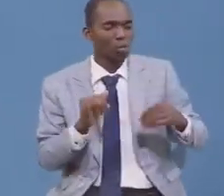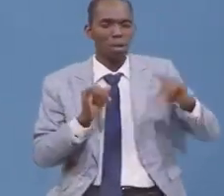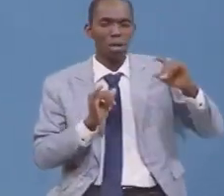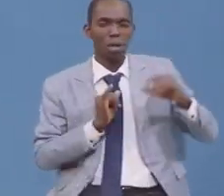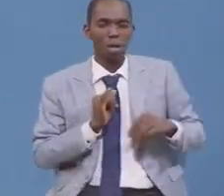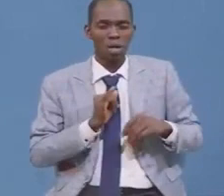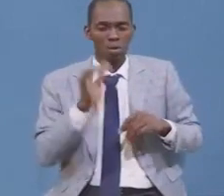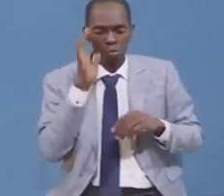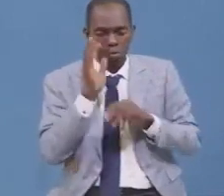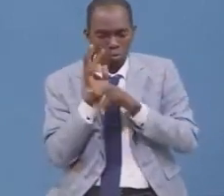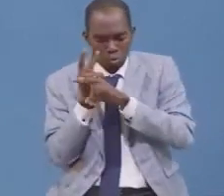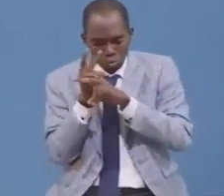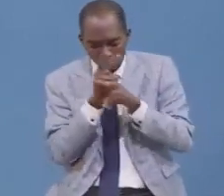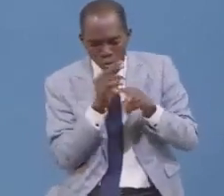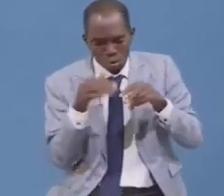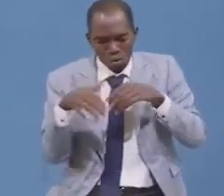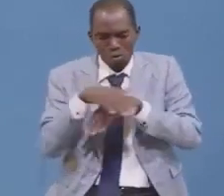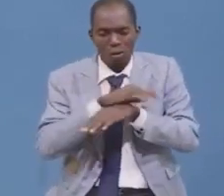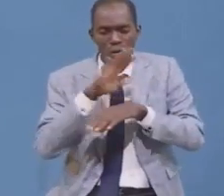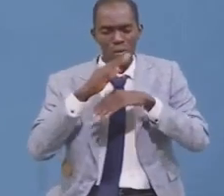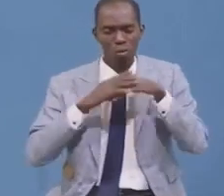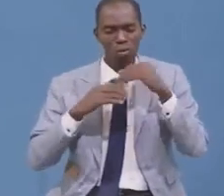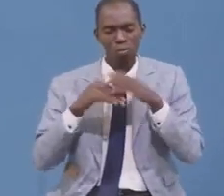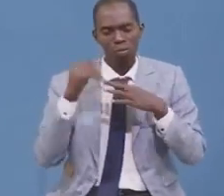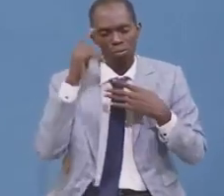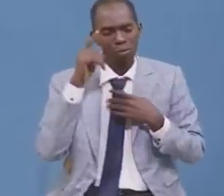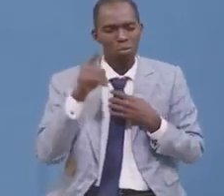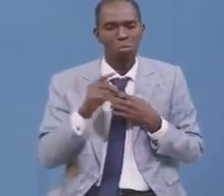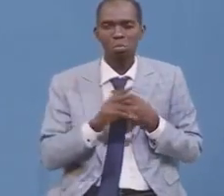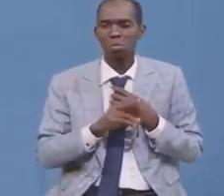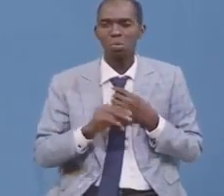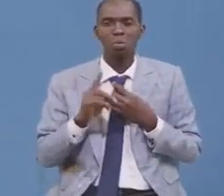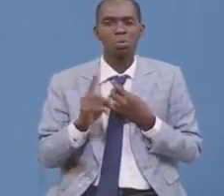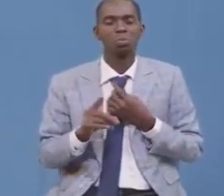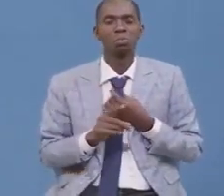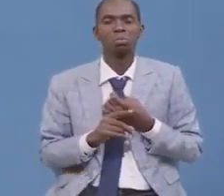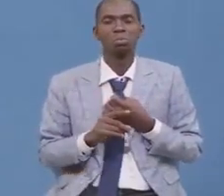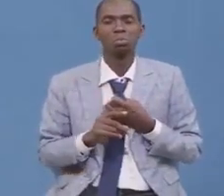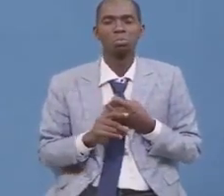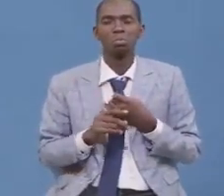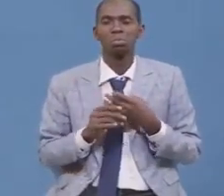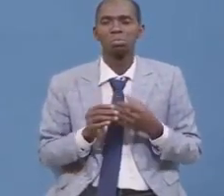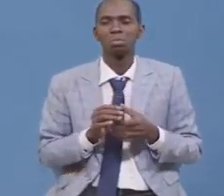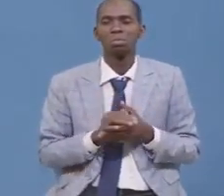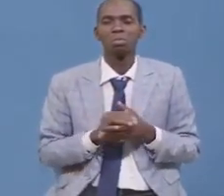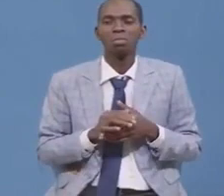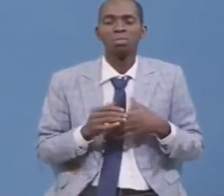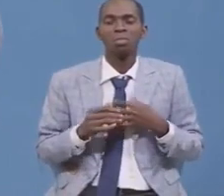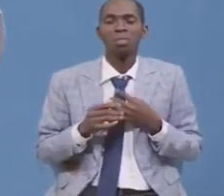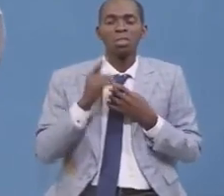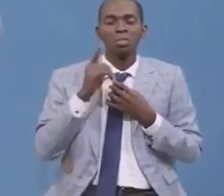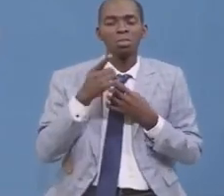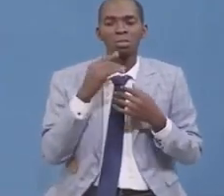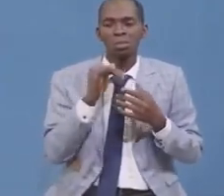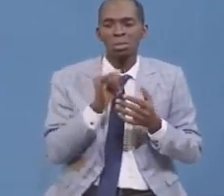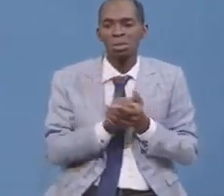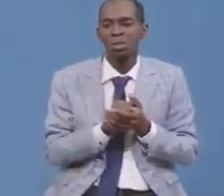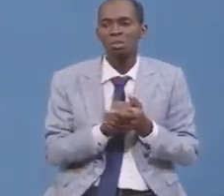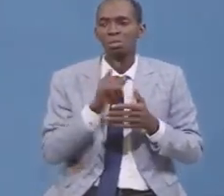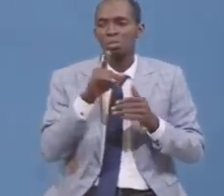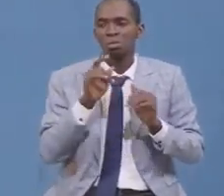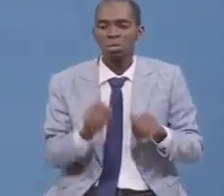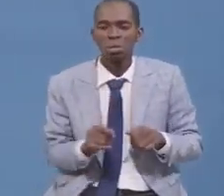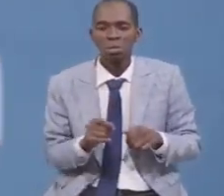you. ఎవరు కూడా మీరు సౌకర్యంగా ఉండాలని మీరు నిద్రపోతుంటే కూర్చుని ఉండలేరు. Your health, మీ ఆరోగ్యం. Nobody can say drink what you want to